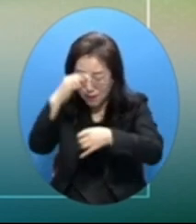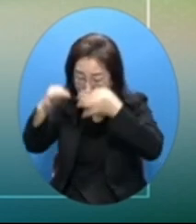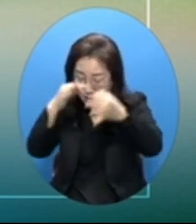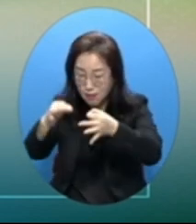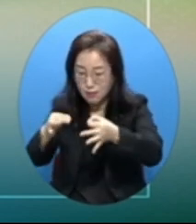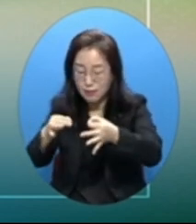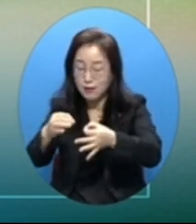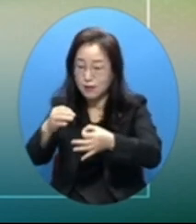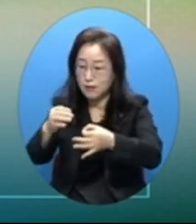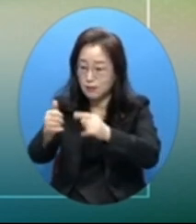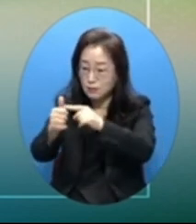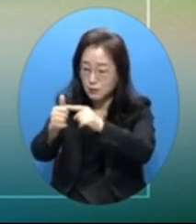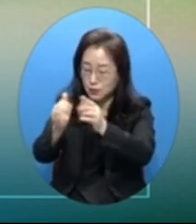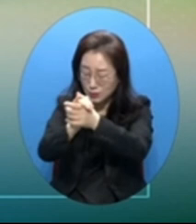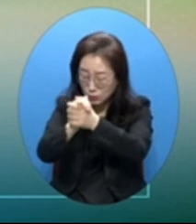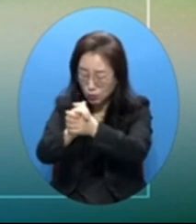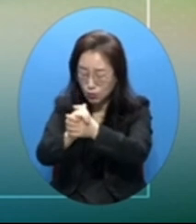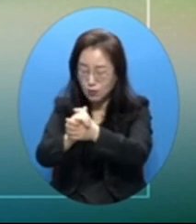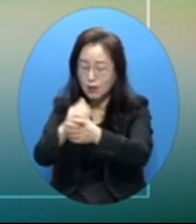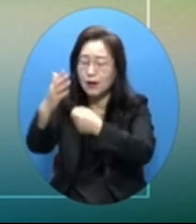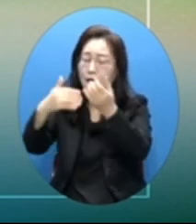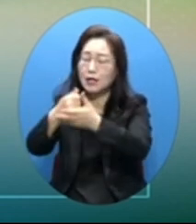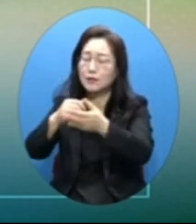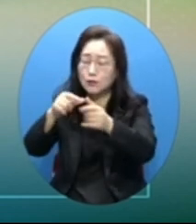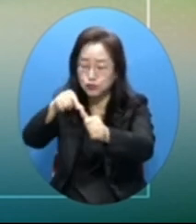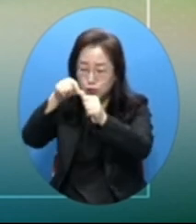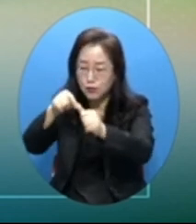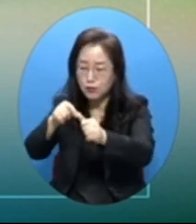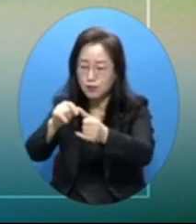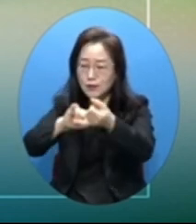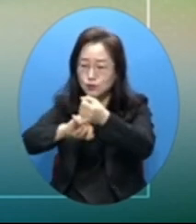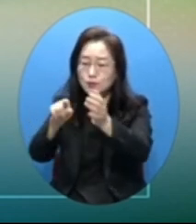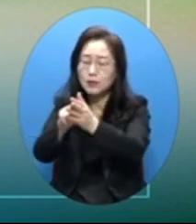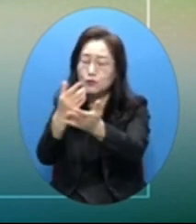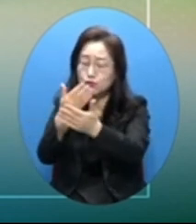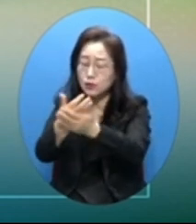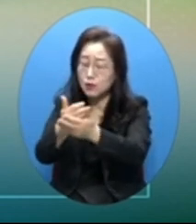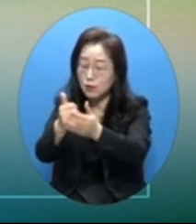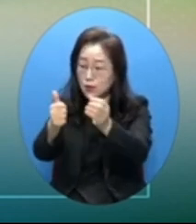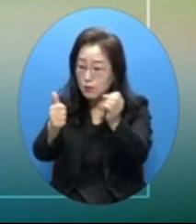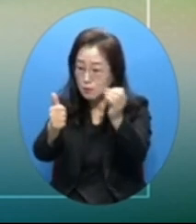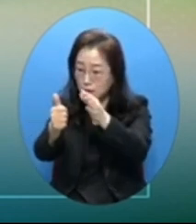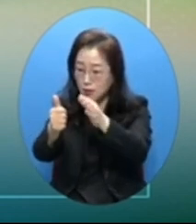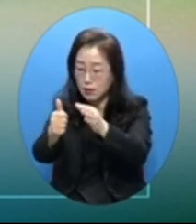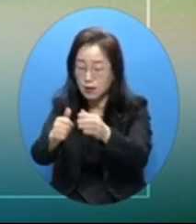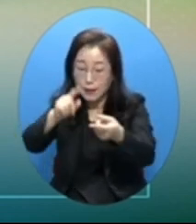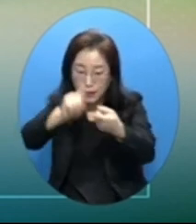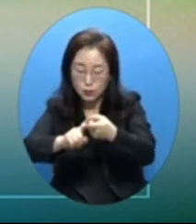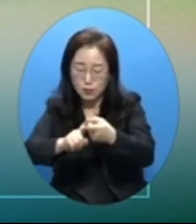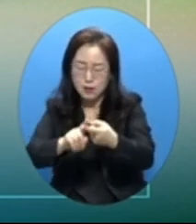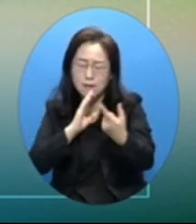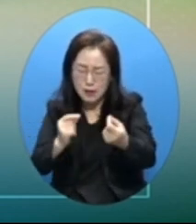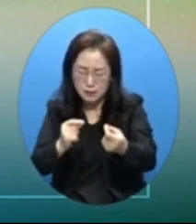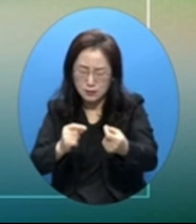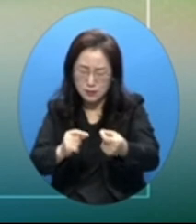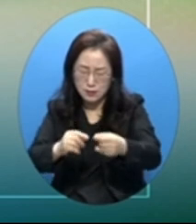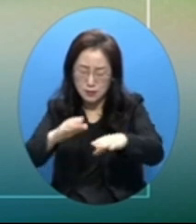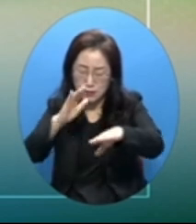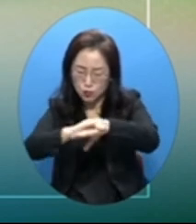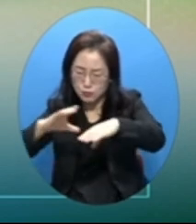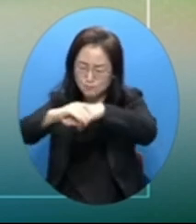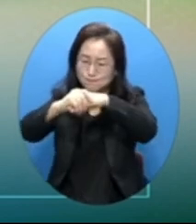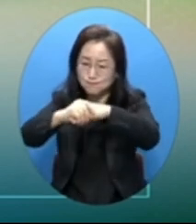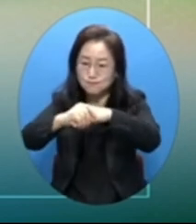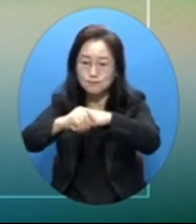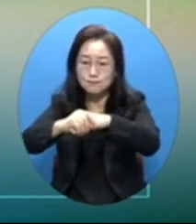하나님의 구원의 약속을 믿게 해 주소서 하고 기도하는 순간 조용해지더니 내 손을 꽉 잡았다 내가